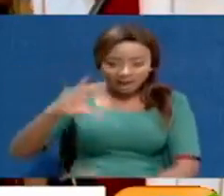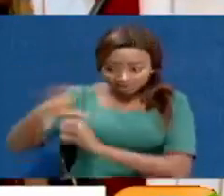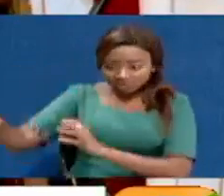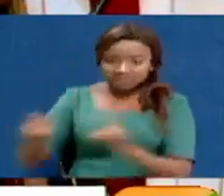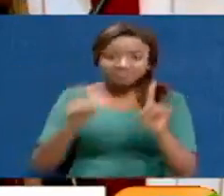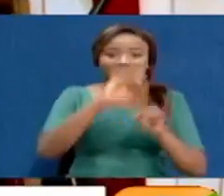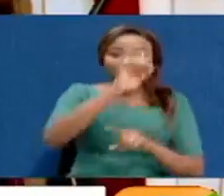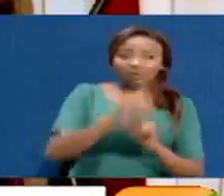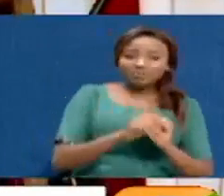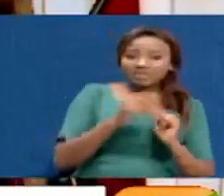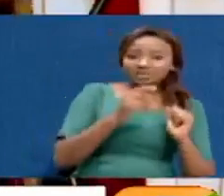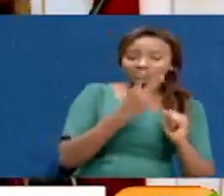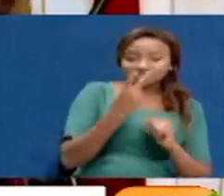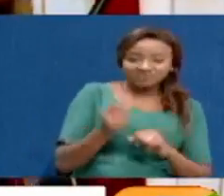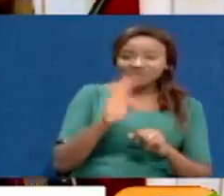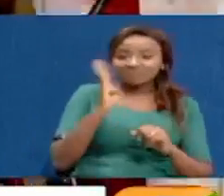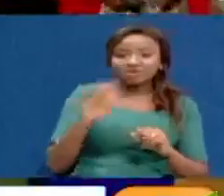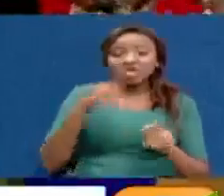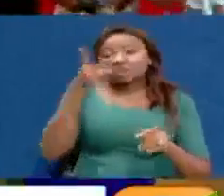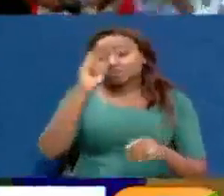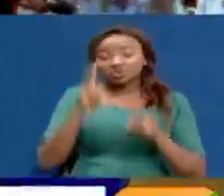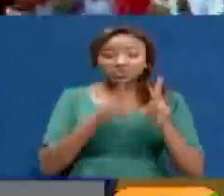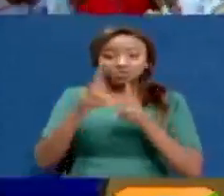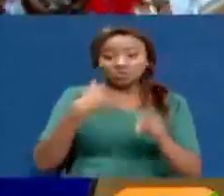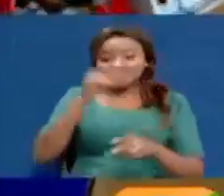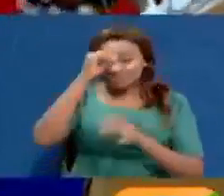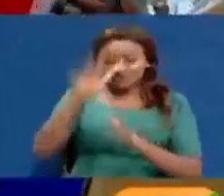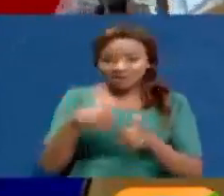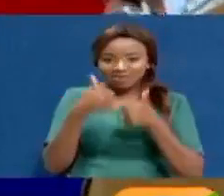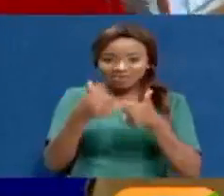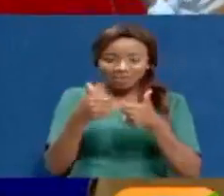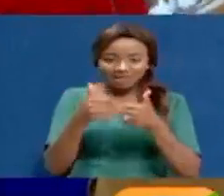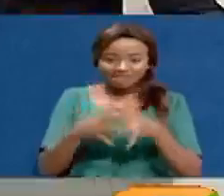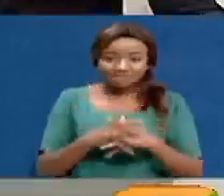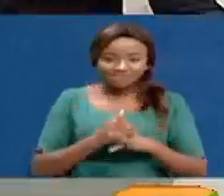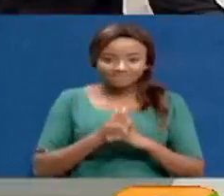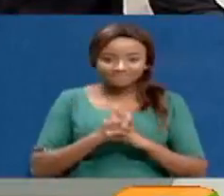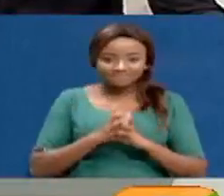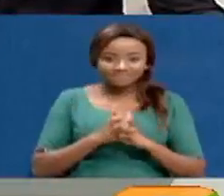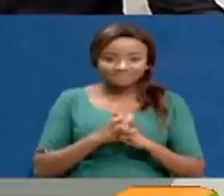and in 2022 you will have a good governor who is your own.